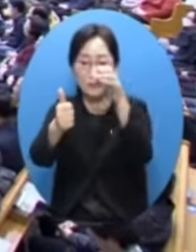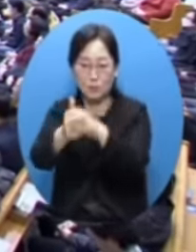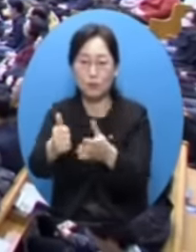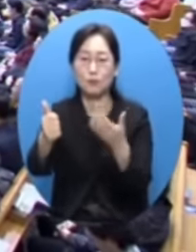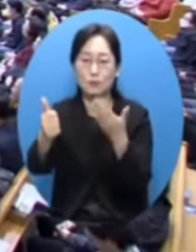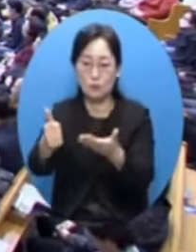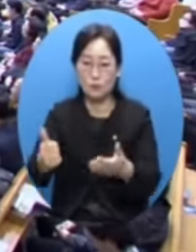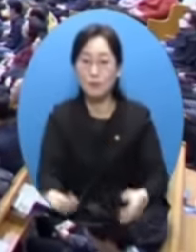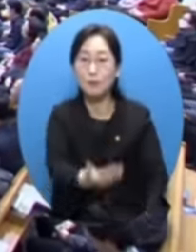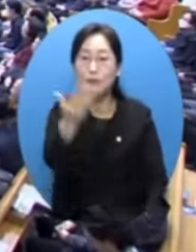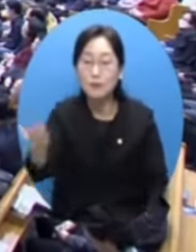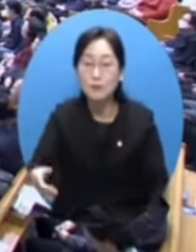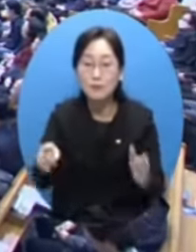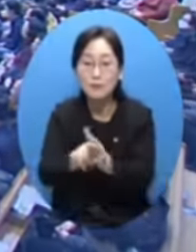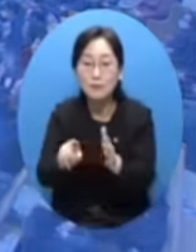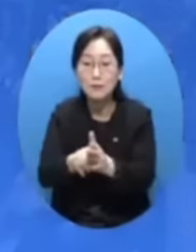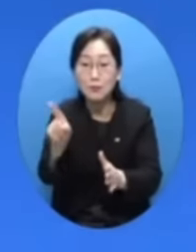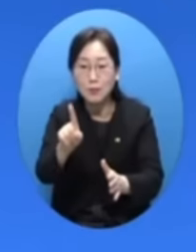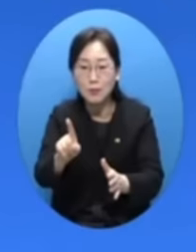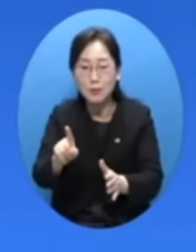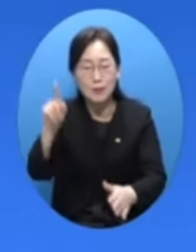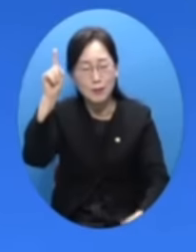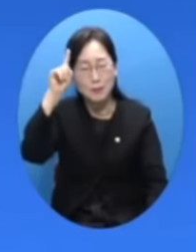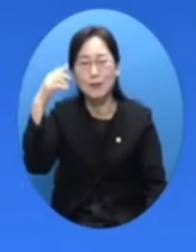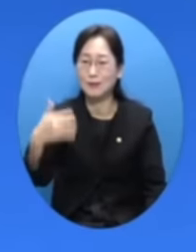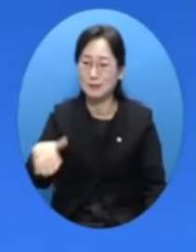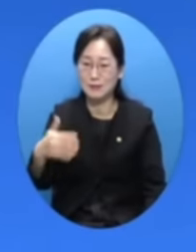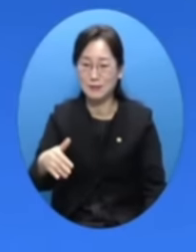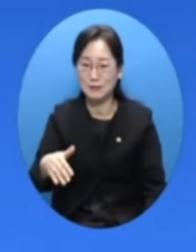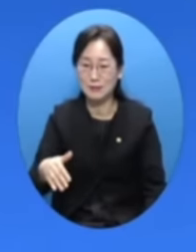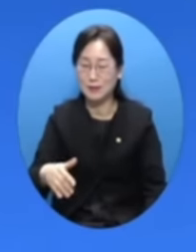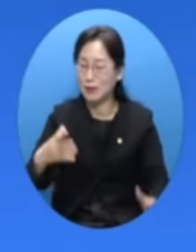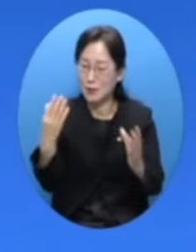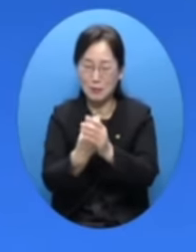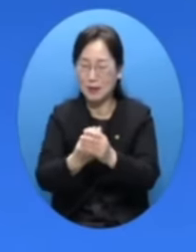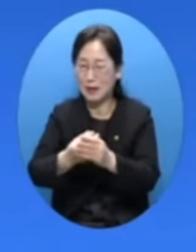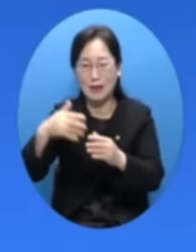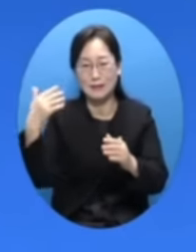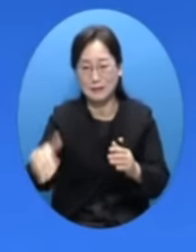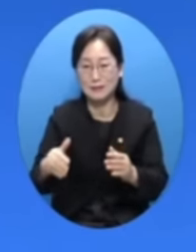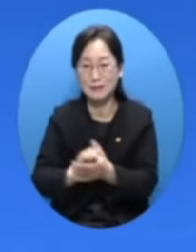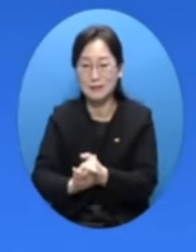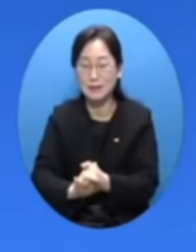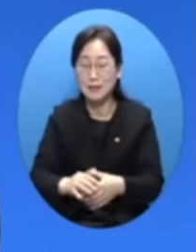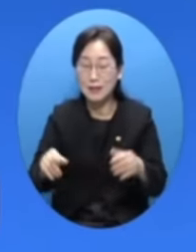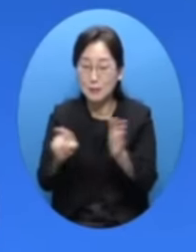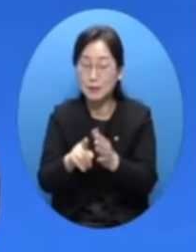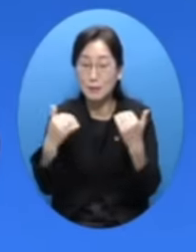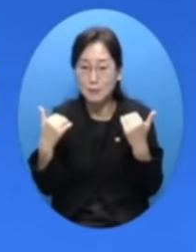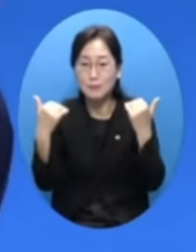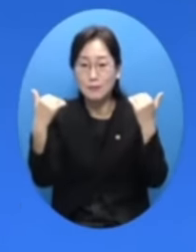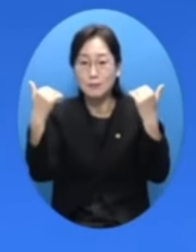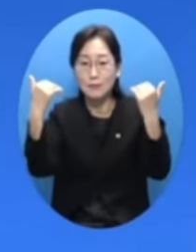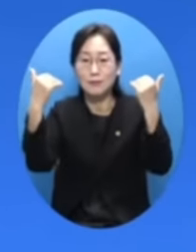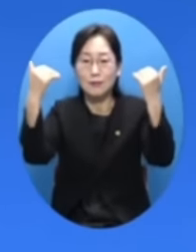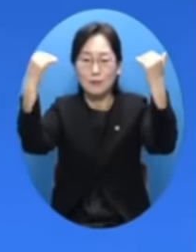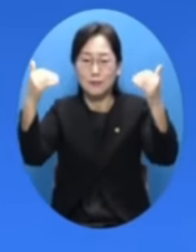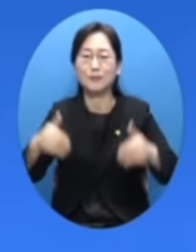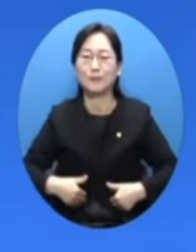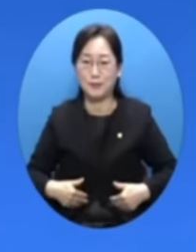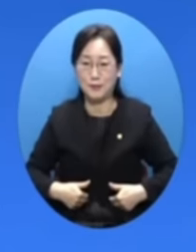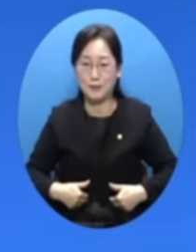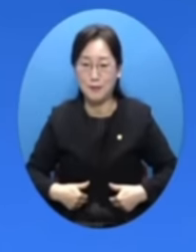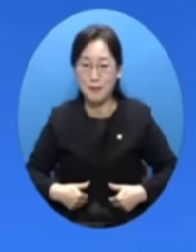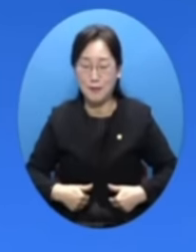여러분 우리의 믿음은 불완전한 믿음이요 미완성의 믿음입니다. 늘 믿음이 자라고 또 자라고 또 자라야 되는 것입니다.